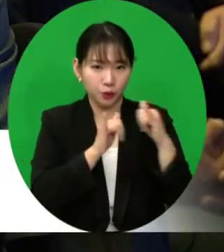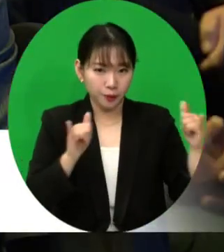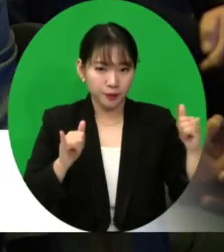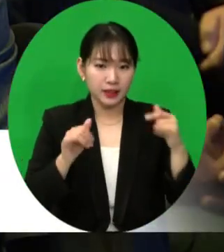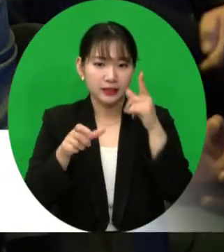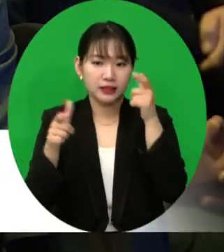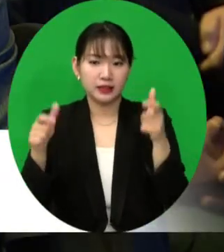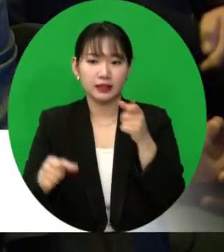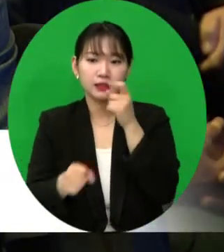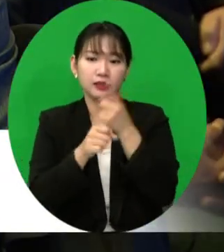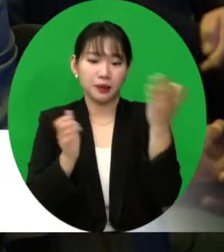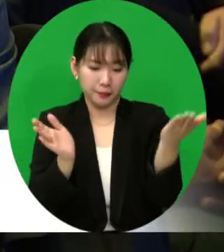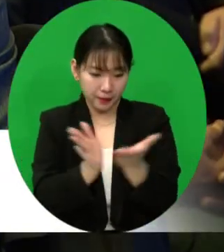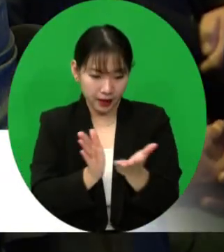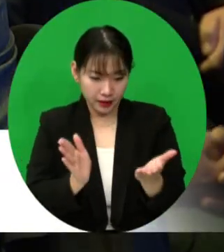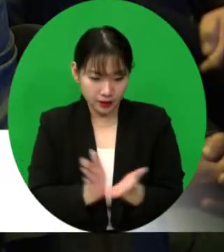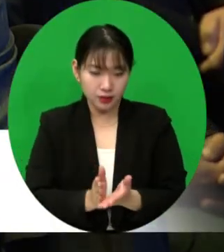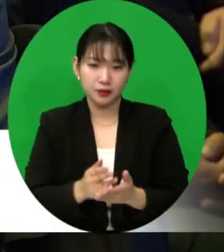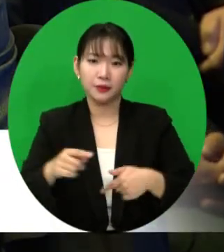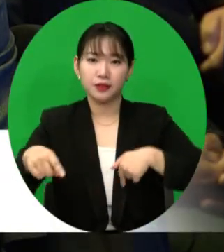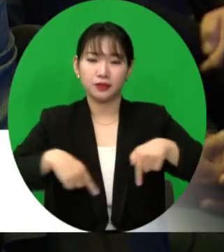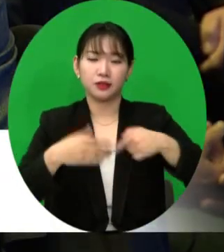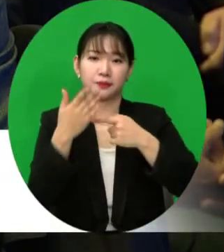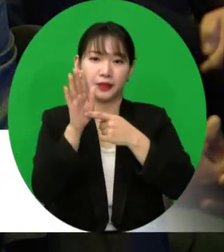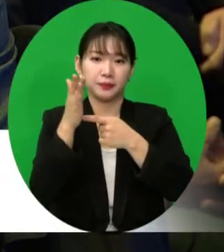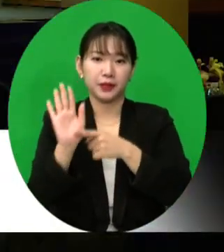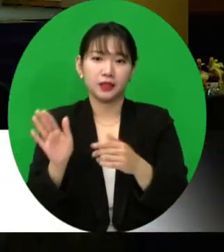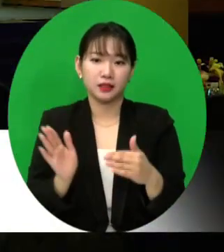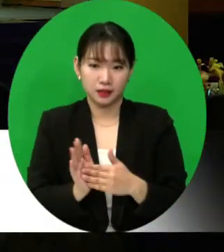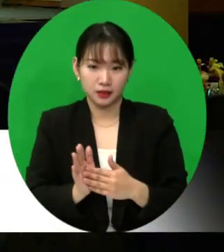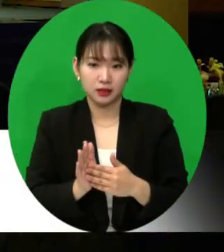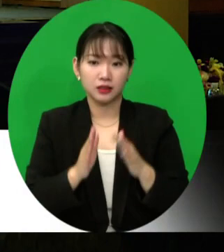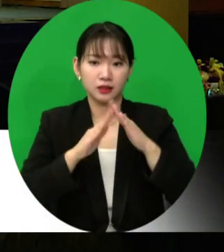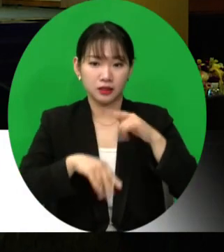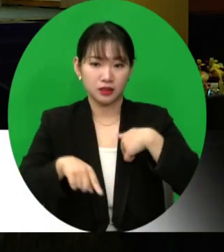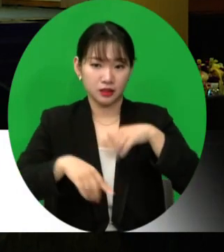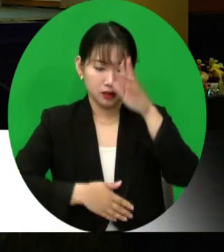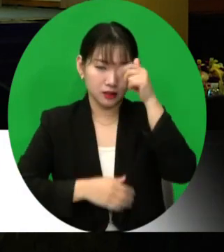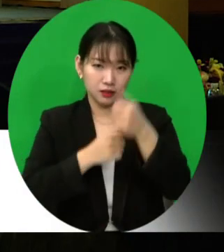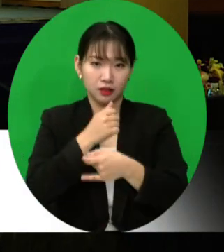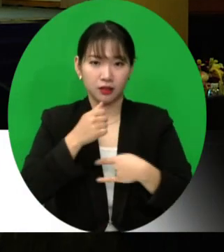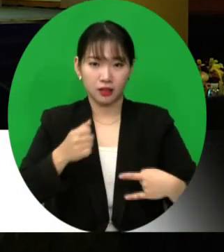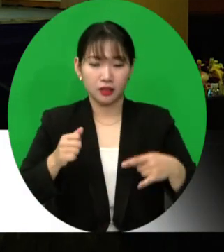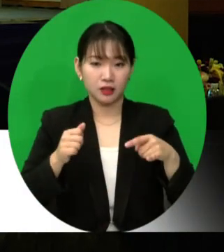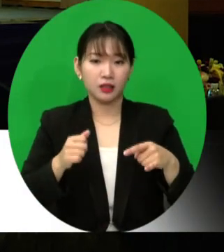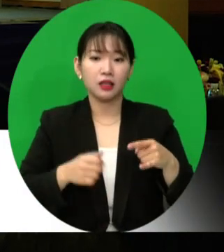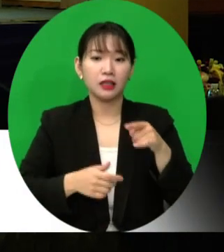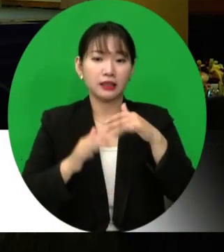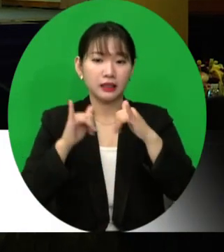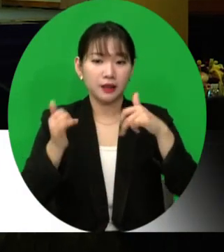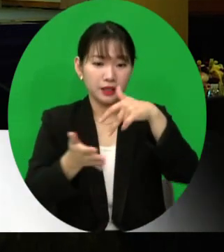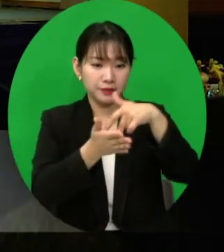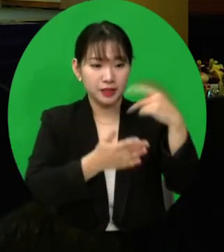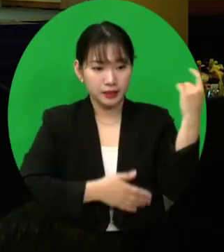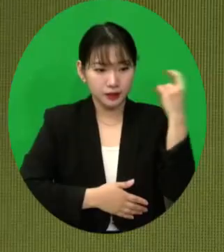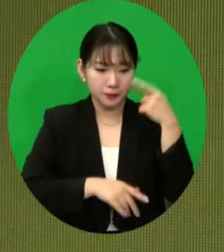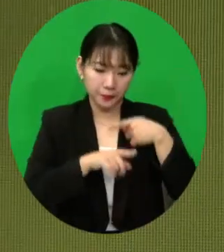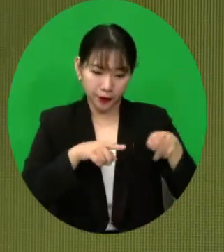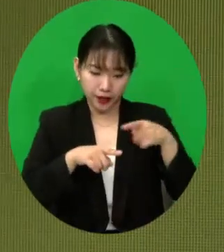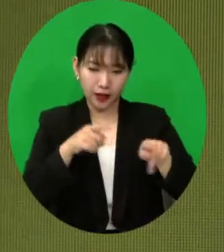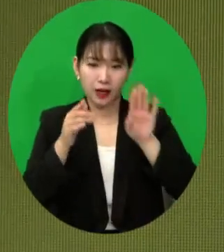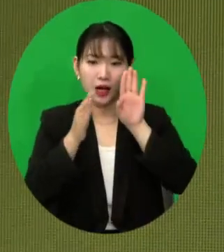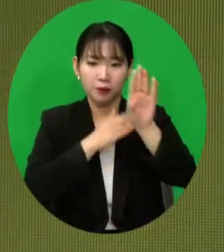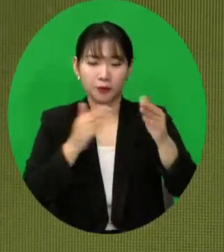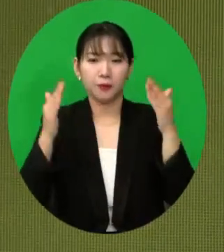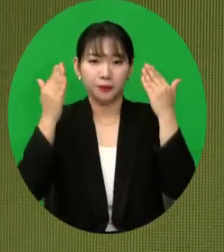특성을 반영한 맞춤형 치안 시책들이 발표됐으며 전남자치경찰위는 현장의 목소리를 통해 진단해보고